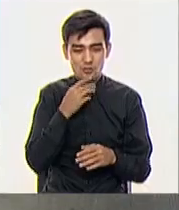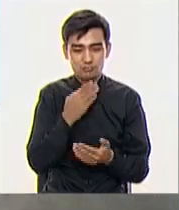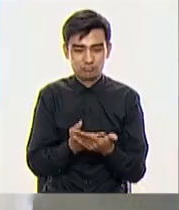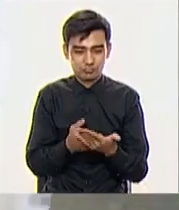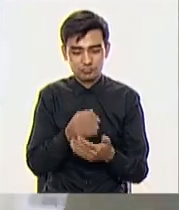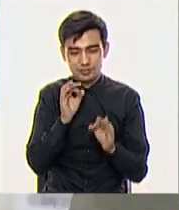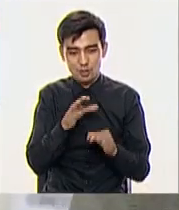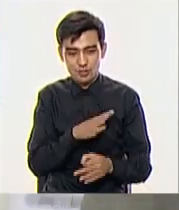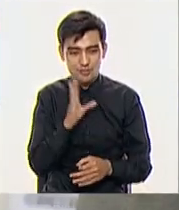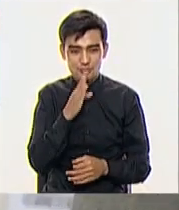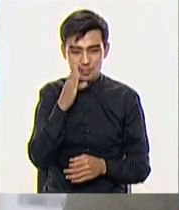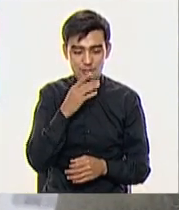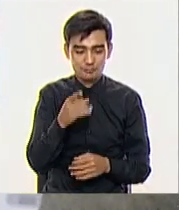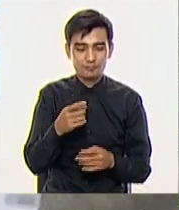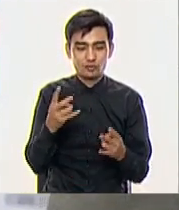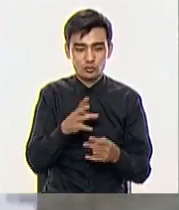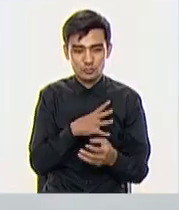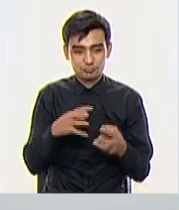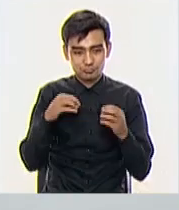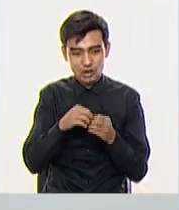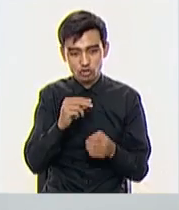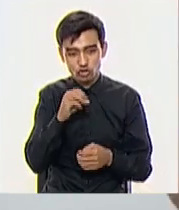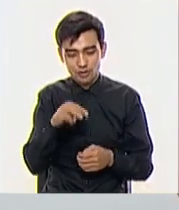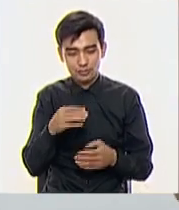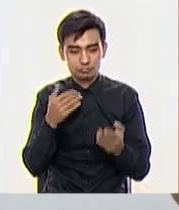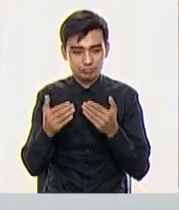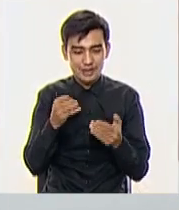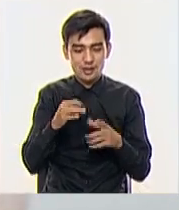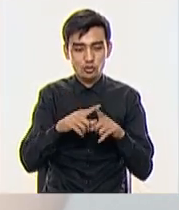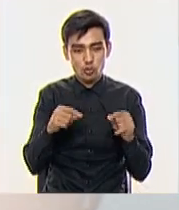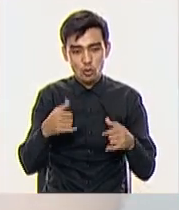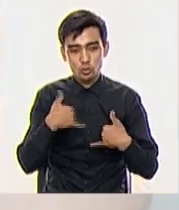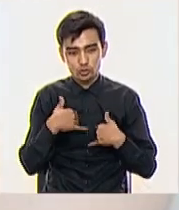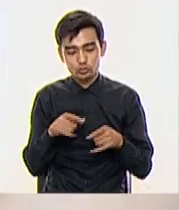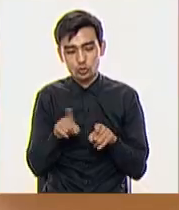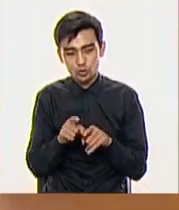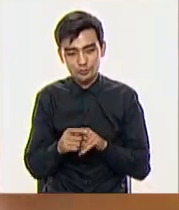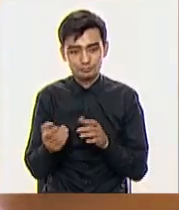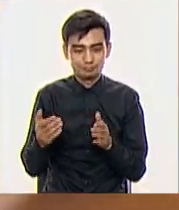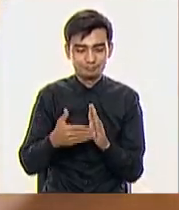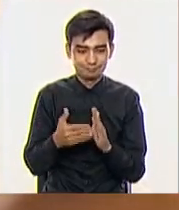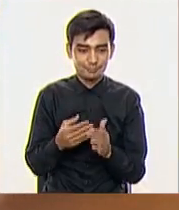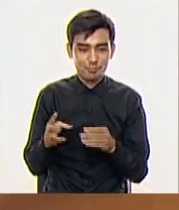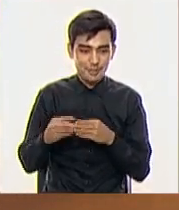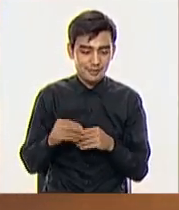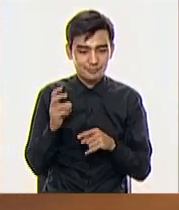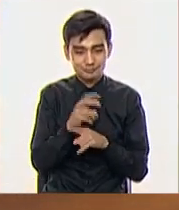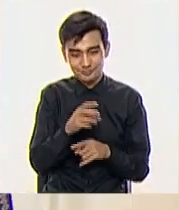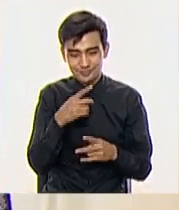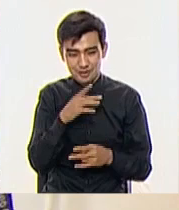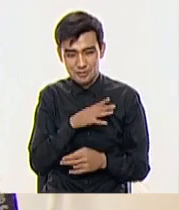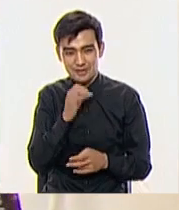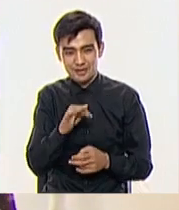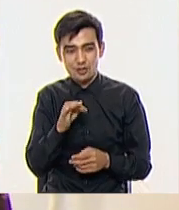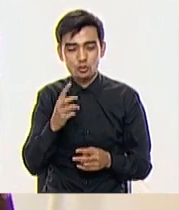Өйткені ата-аналар бұл сапарды алдымен ортақ чатта талқылап, кейін мектеп ұстаздарын бірге баруға шақырған. Сондықтан оларды құзырлы орган